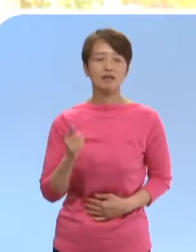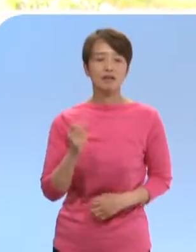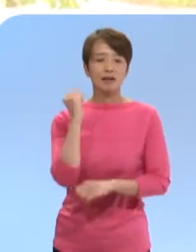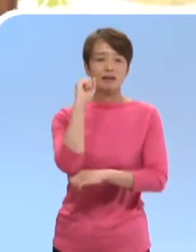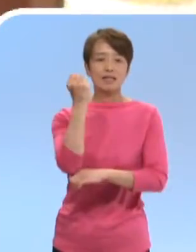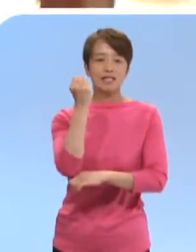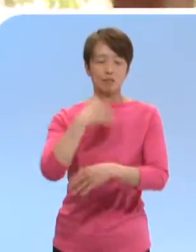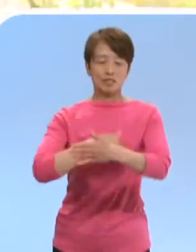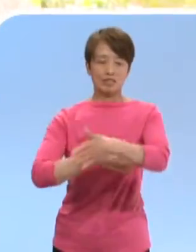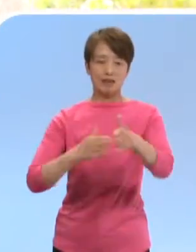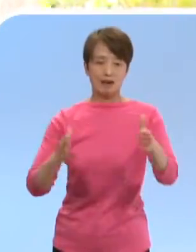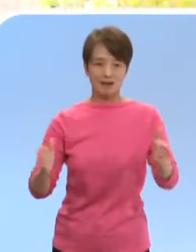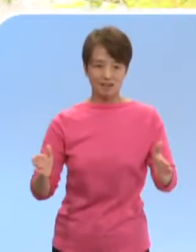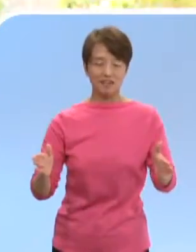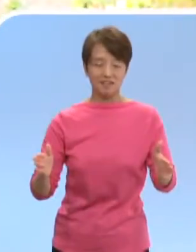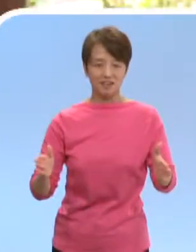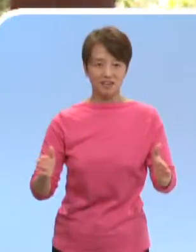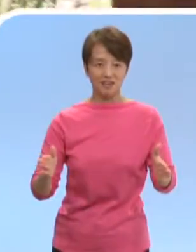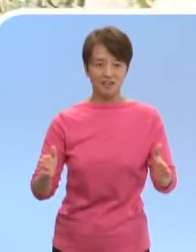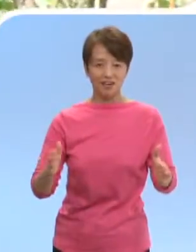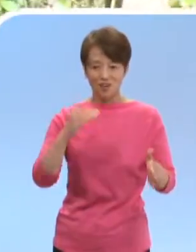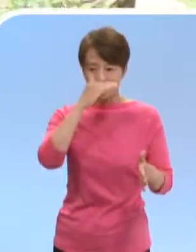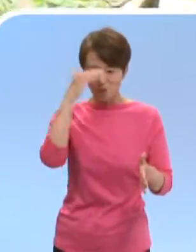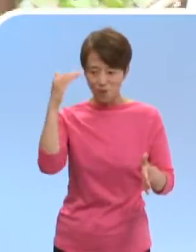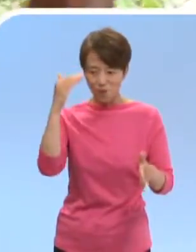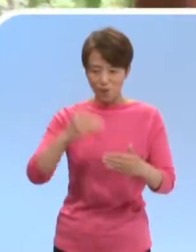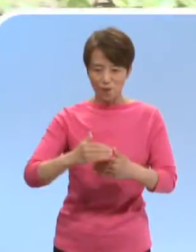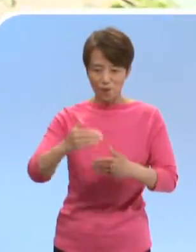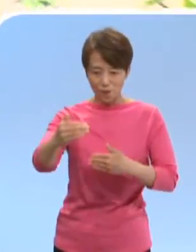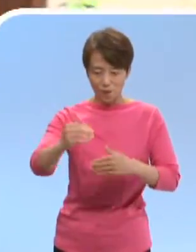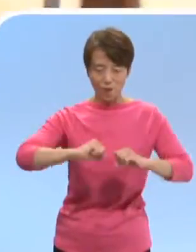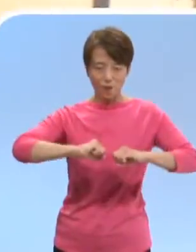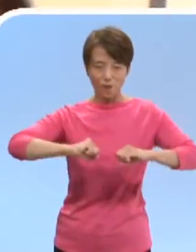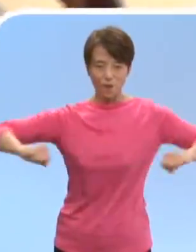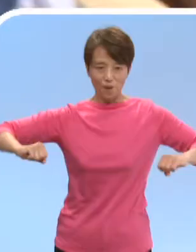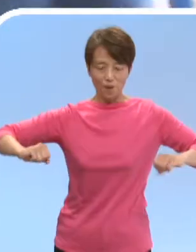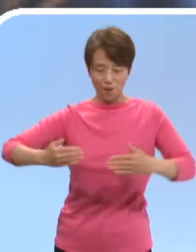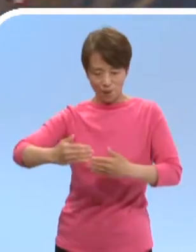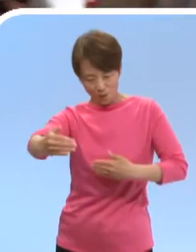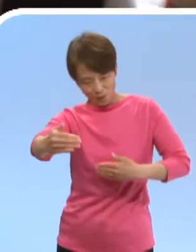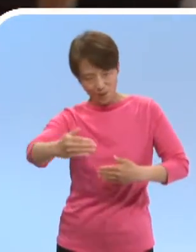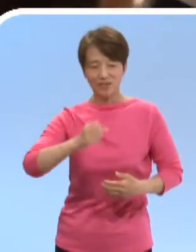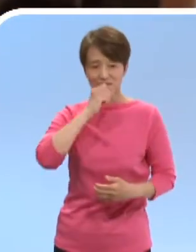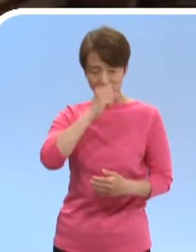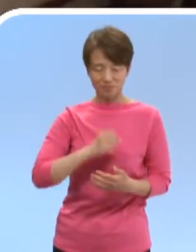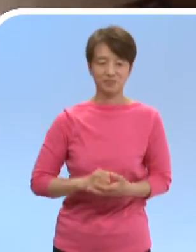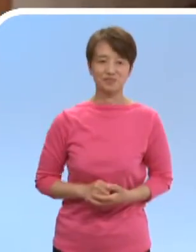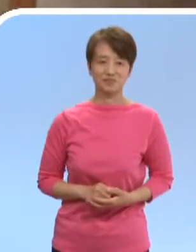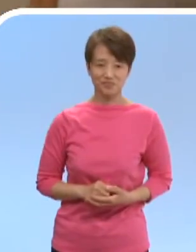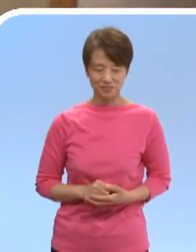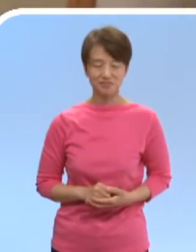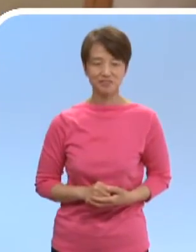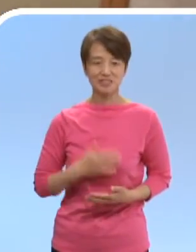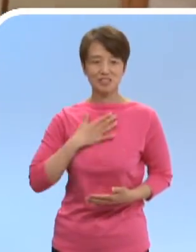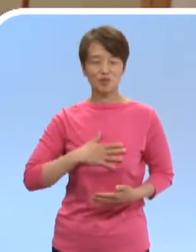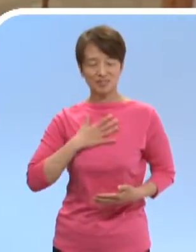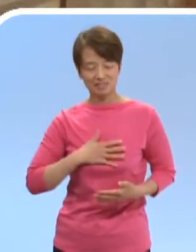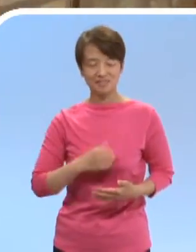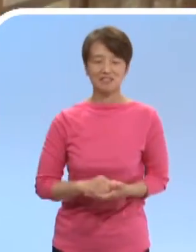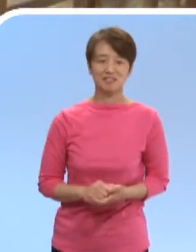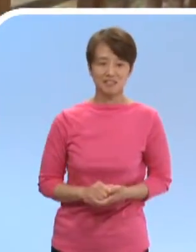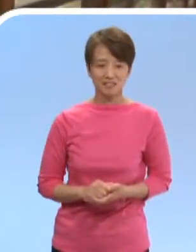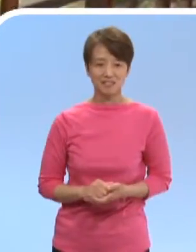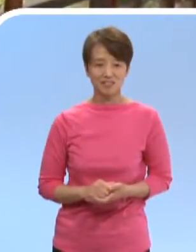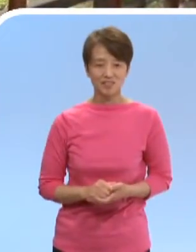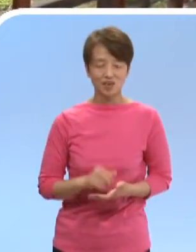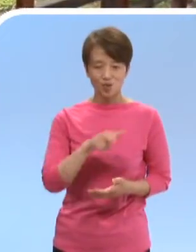ちら和室になります。 うわ、和室すごく広々です、 はい、そうですね、広々として、お庭も